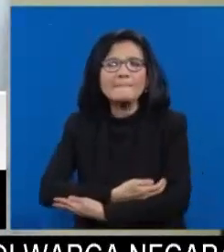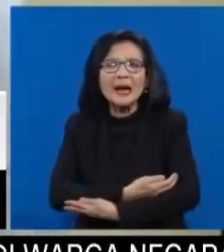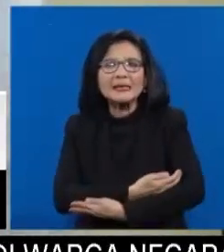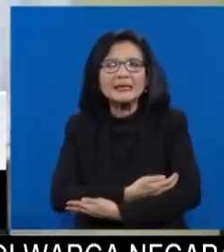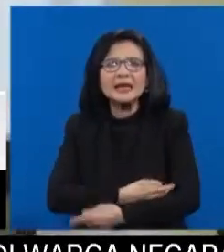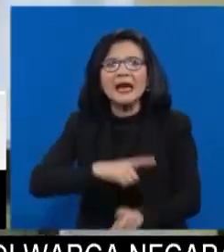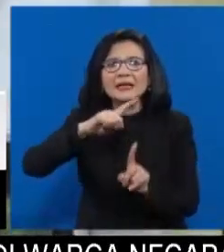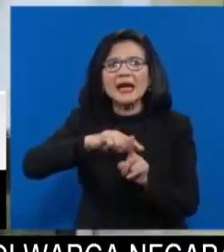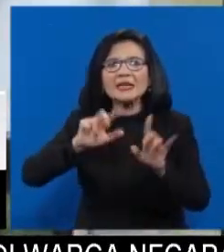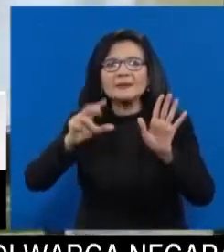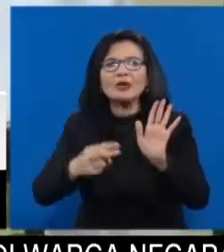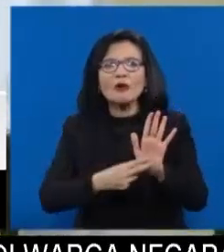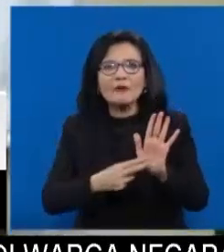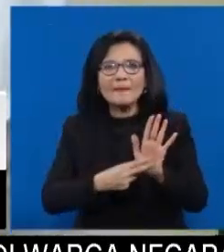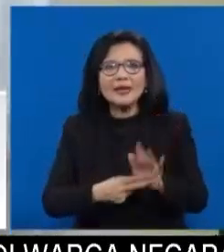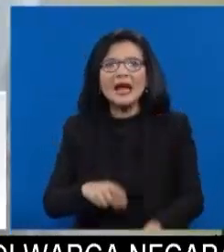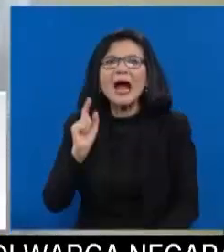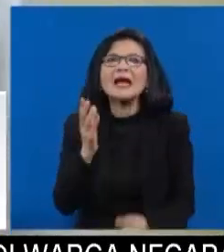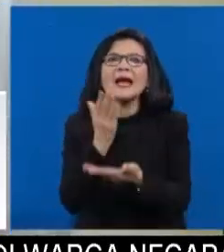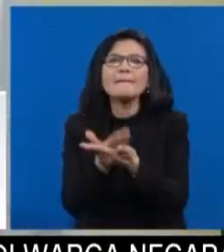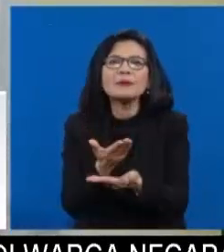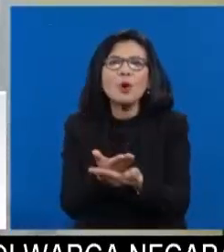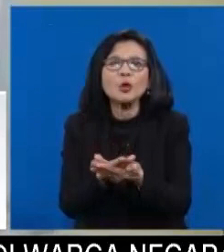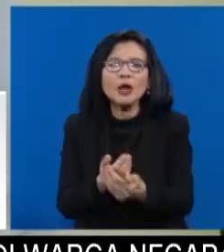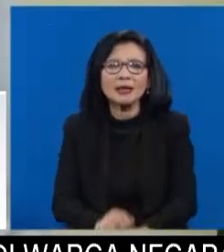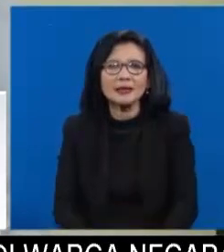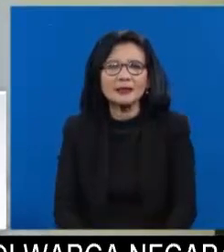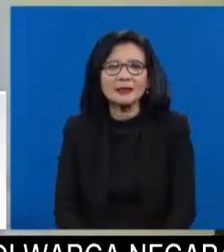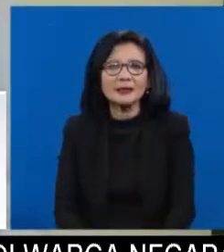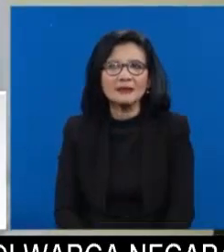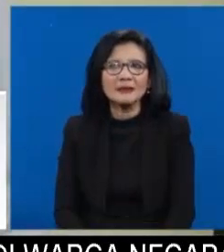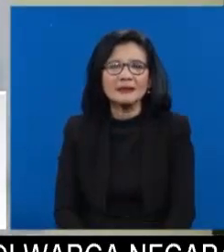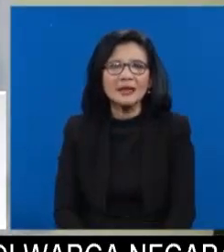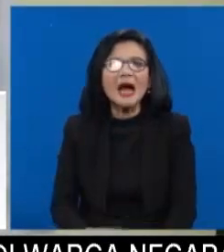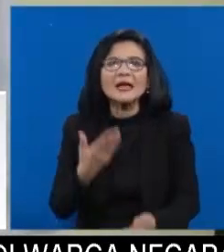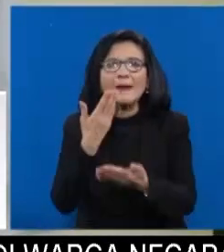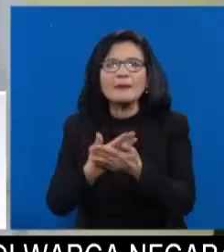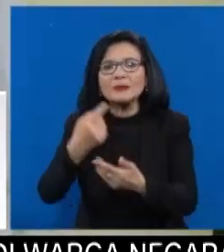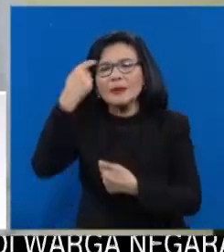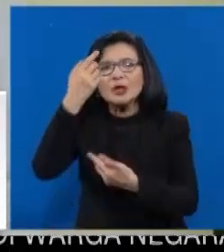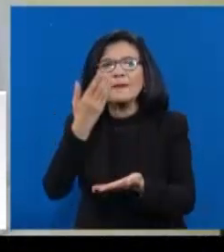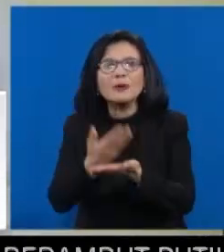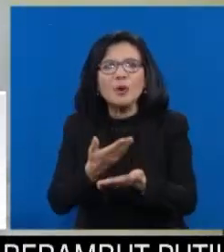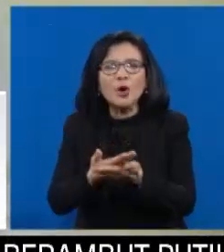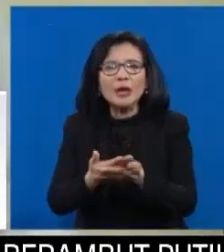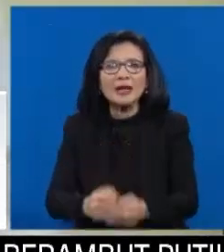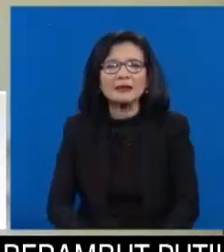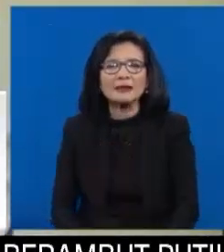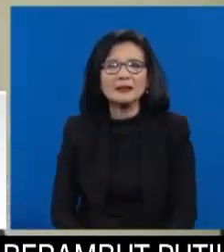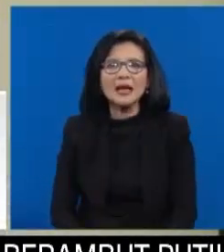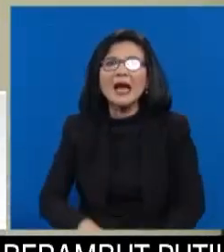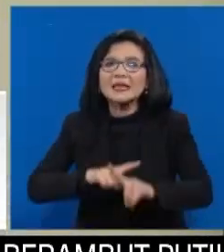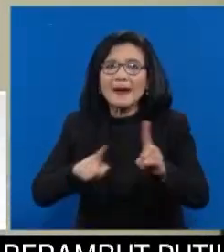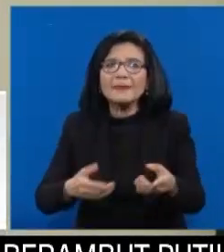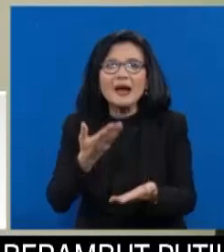9 November itu memang ada permohonan yang disampaikan oleh terdakwa bersama dengan suaminya. Cuman